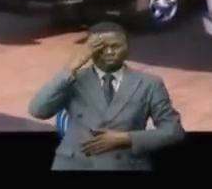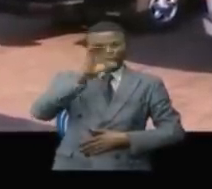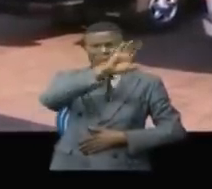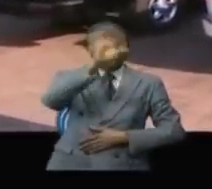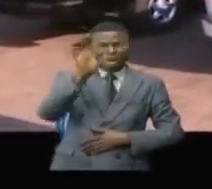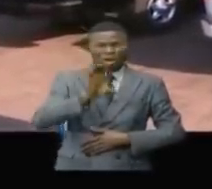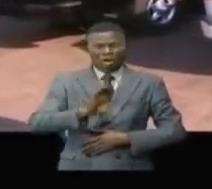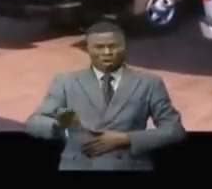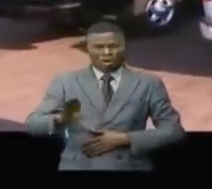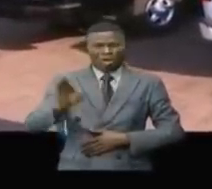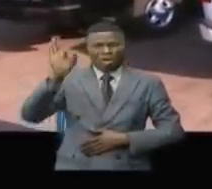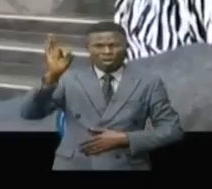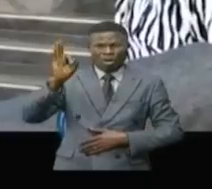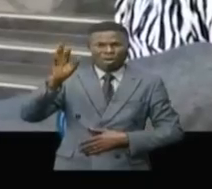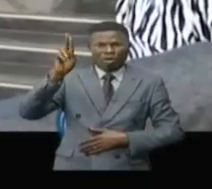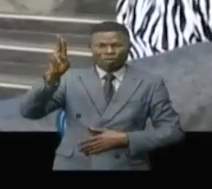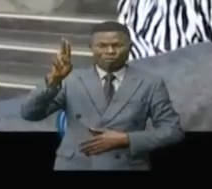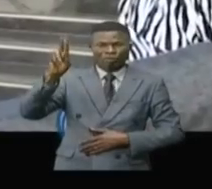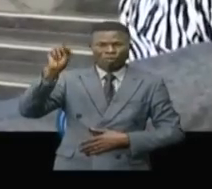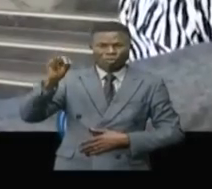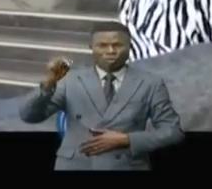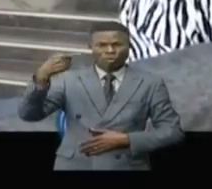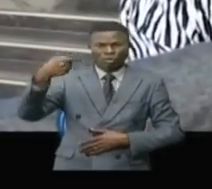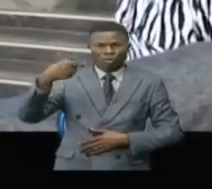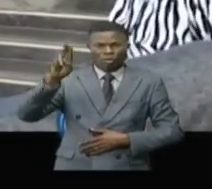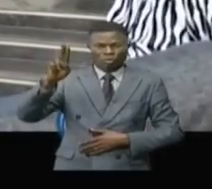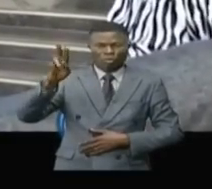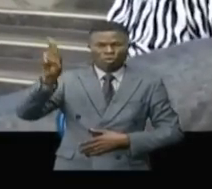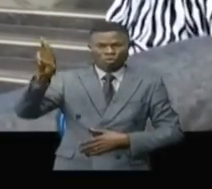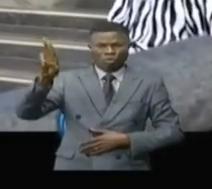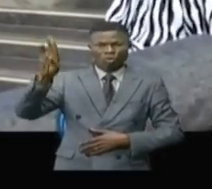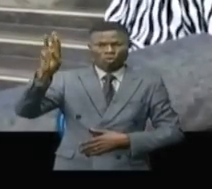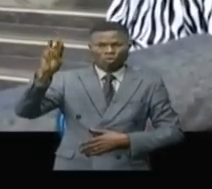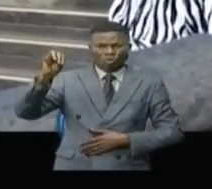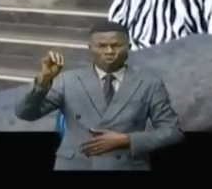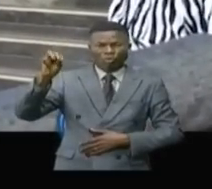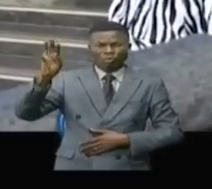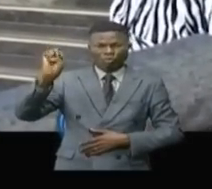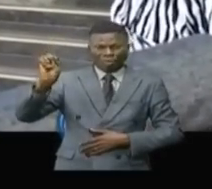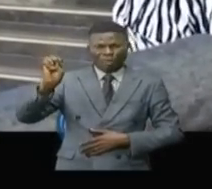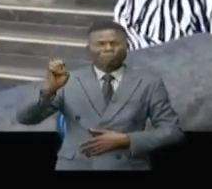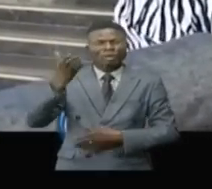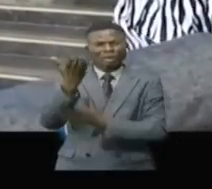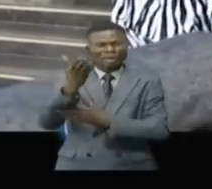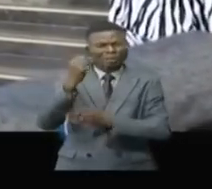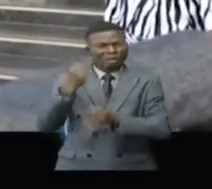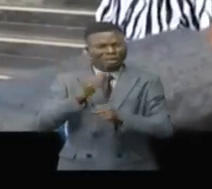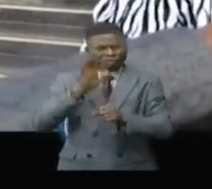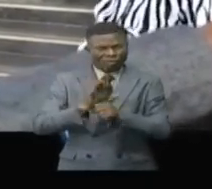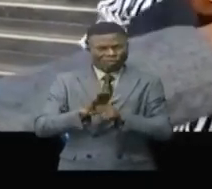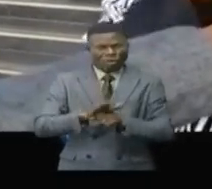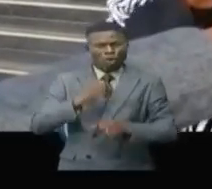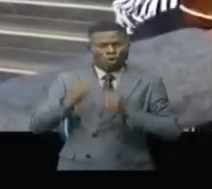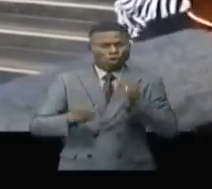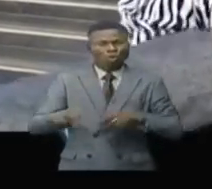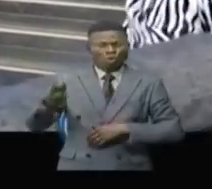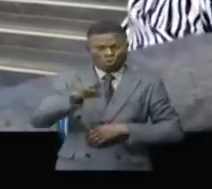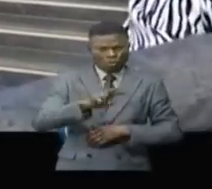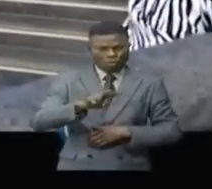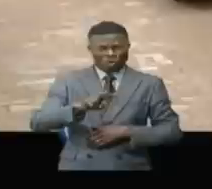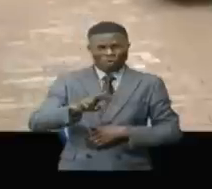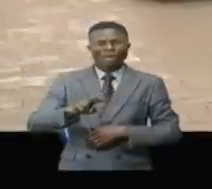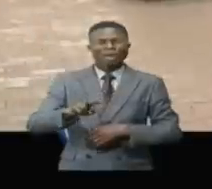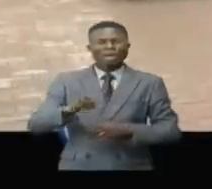de Fungurume, c'est une commune qui vous demande beaucoup d'efforts. Mais aujourd'hui, vos efforts sont